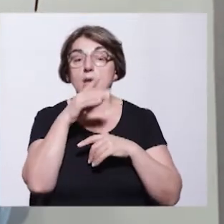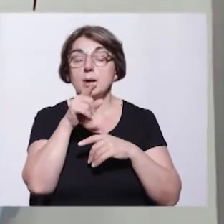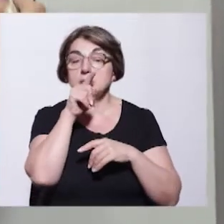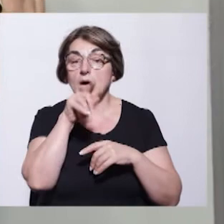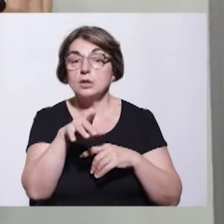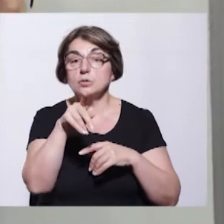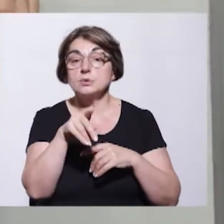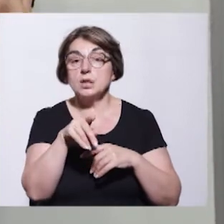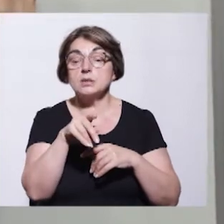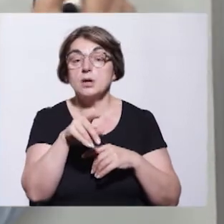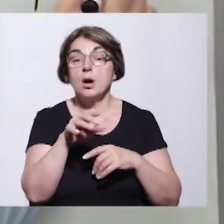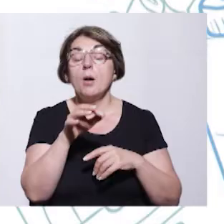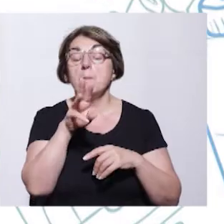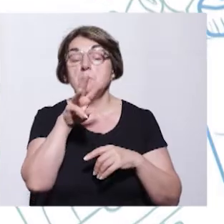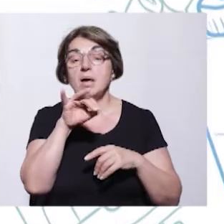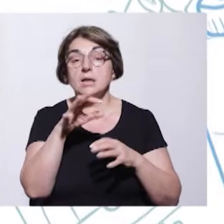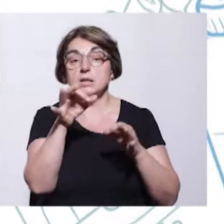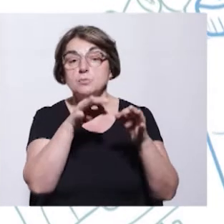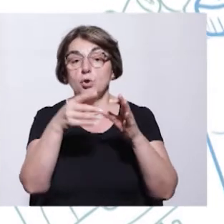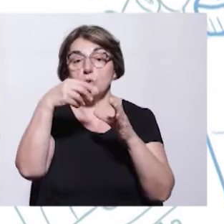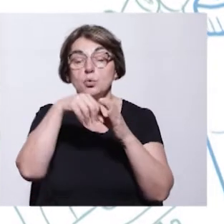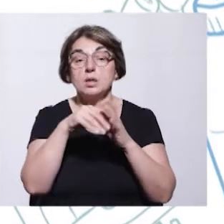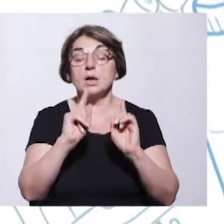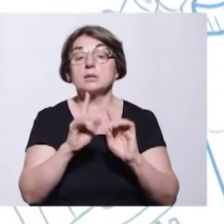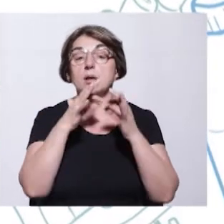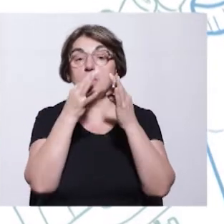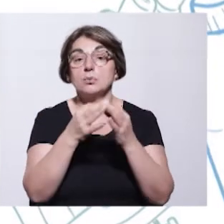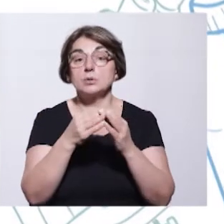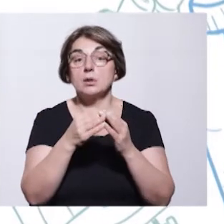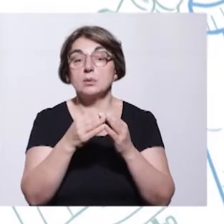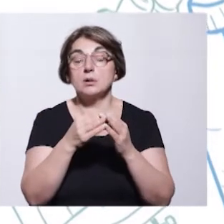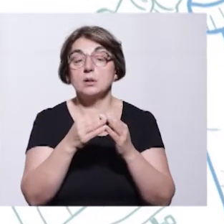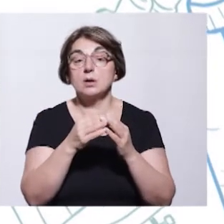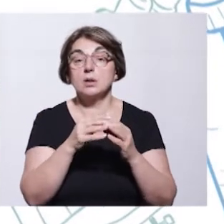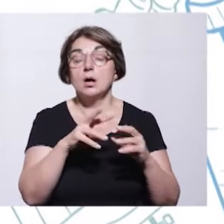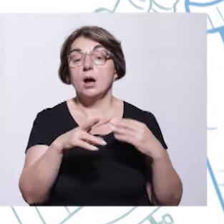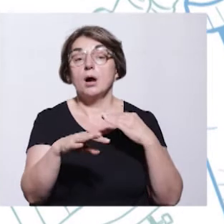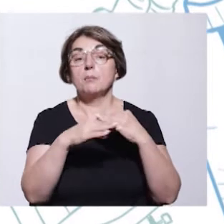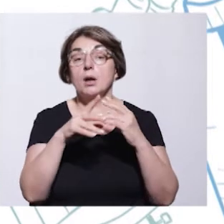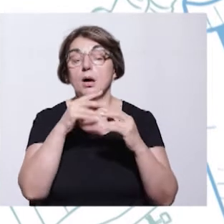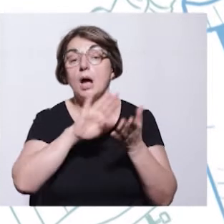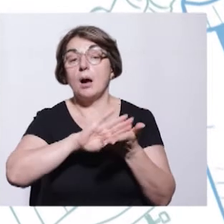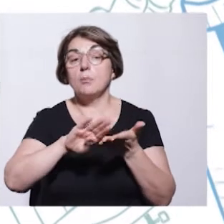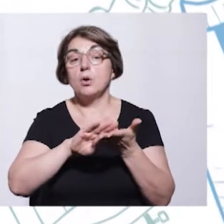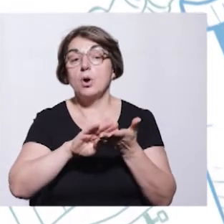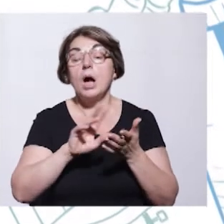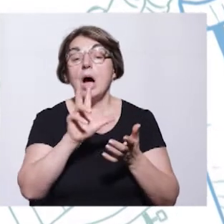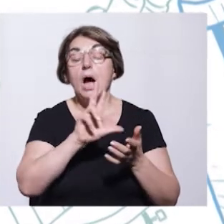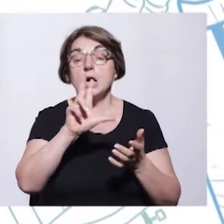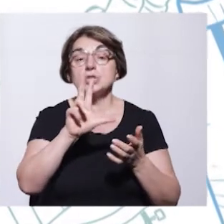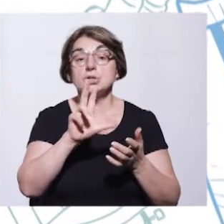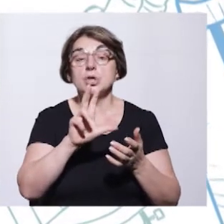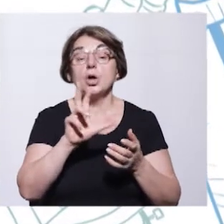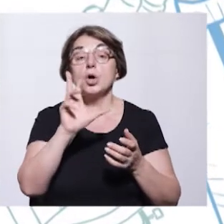მეთანის მოლეკულაში. ანუ X-ის მაგივრად შეიძლება ჩვენ გვქონდეს ჩამნაცვლებლად როგორც